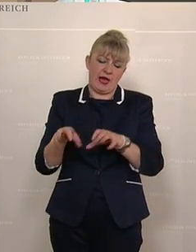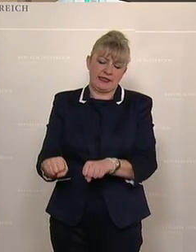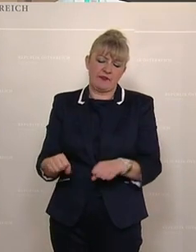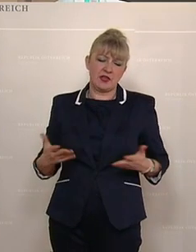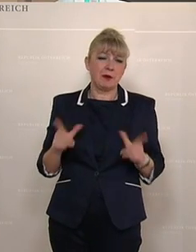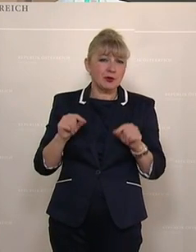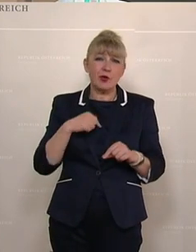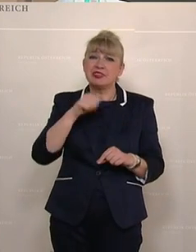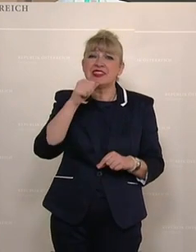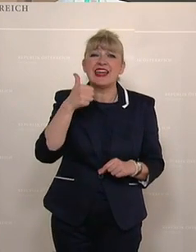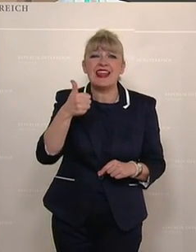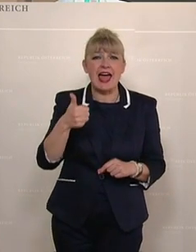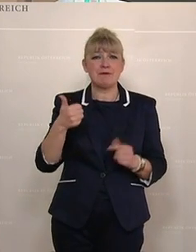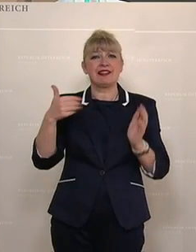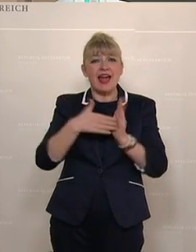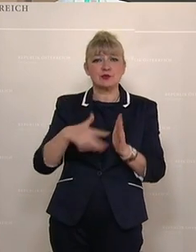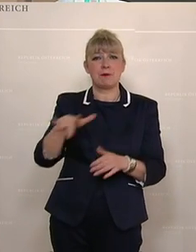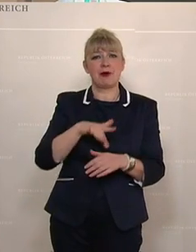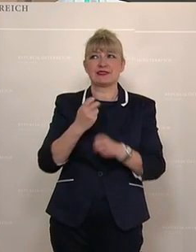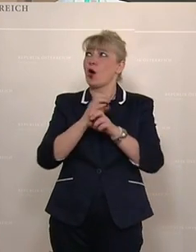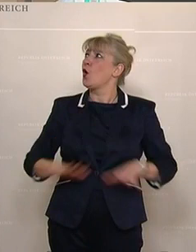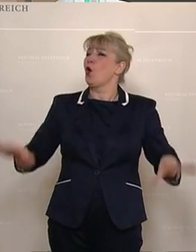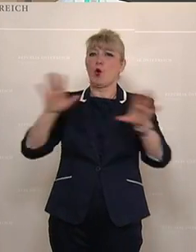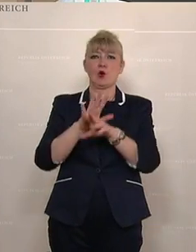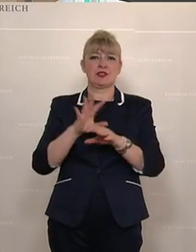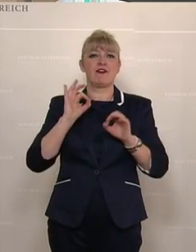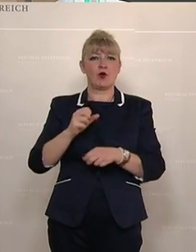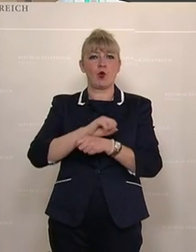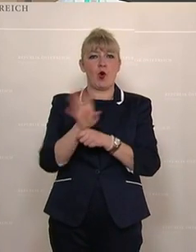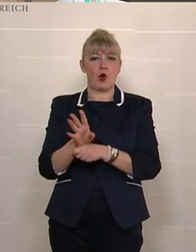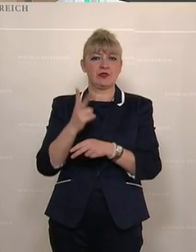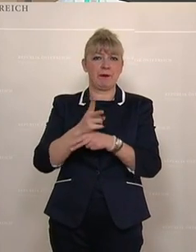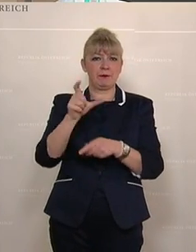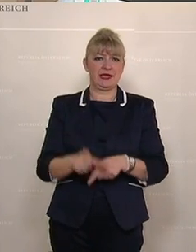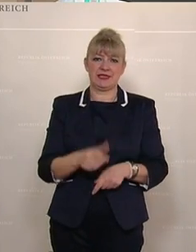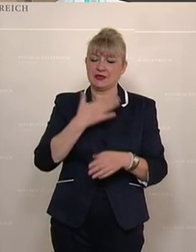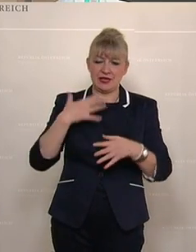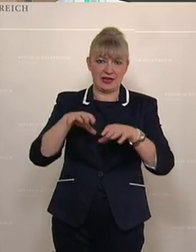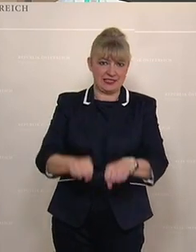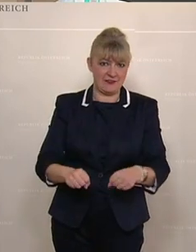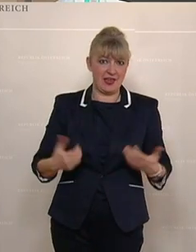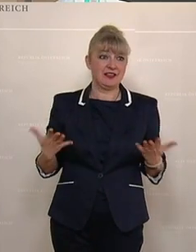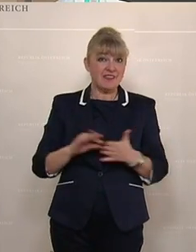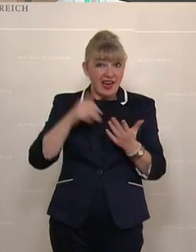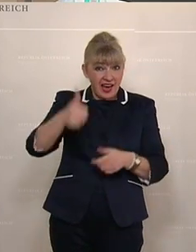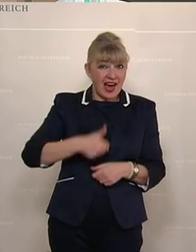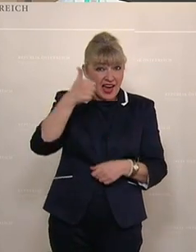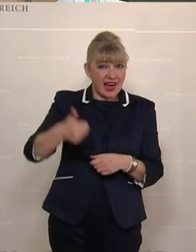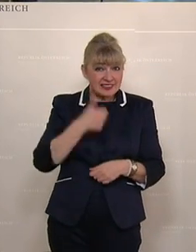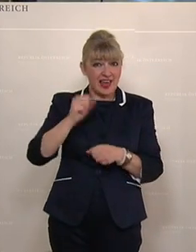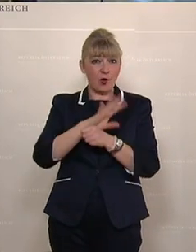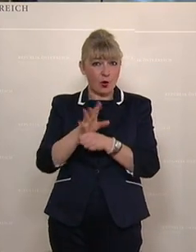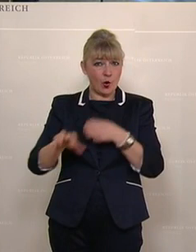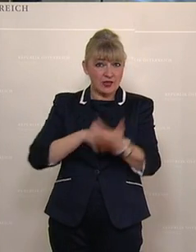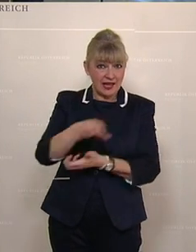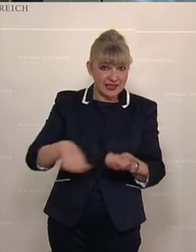heißt, wir haben nicht einmal 1000 Plätze in ganz Österreich für Corona-Patienten reserviert, nach einem Jahr